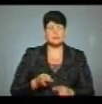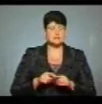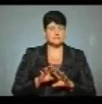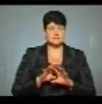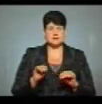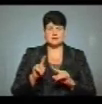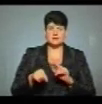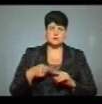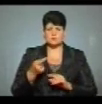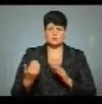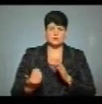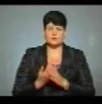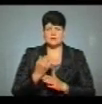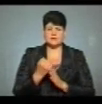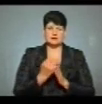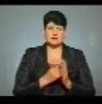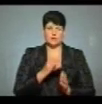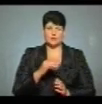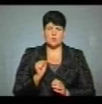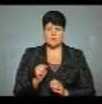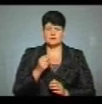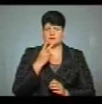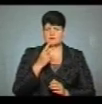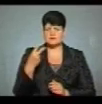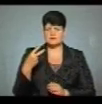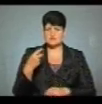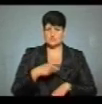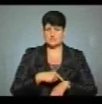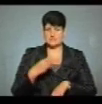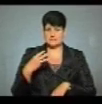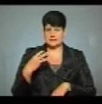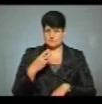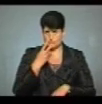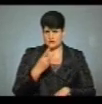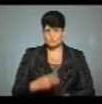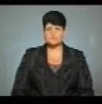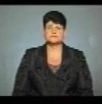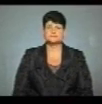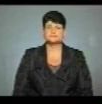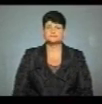мене все. Наступний випуск новин на телеканалі ЮА Тернопіль. Дивіться о 20:30. Побачимось.